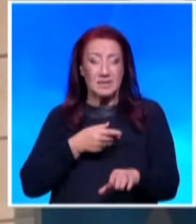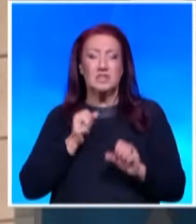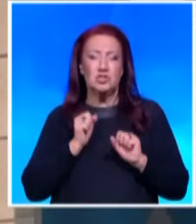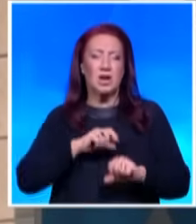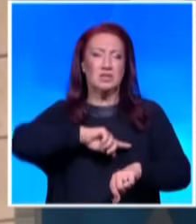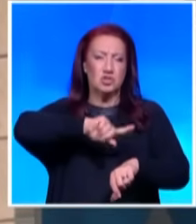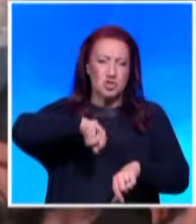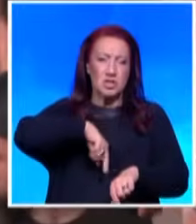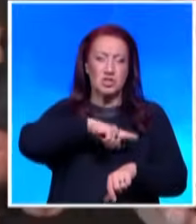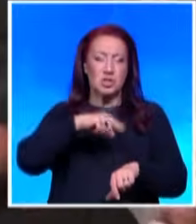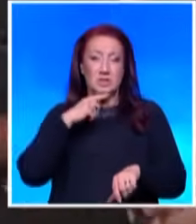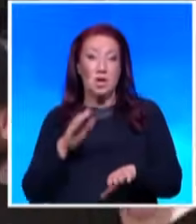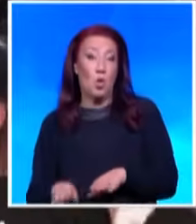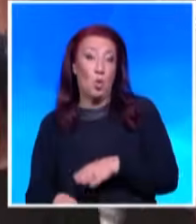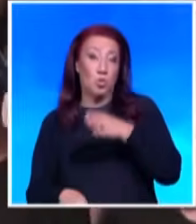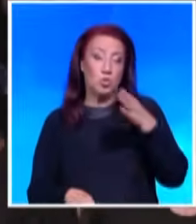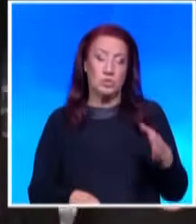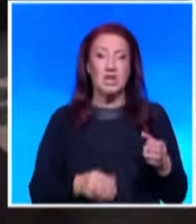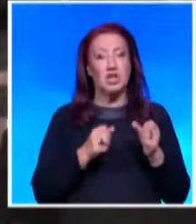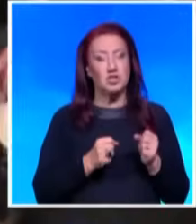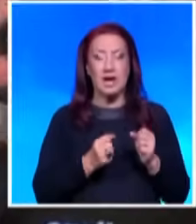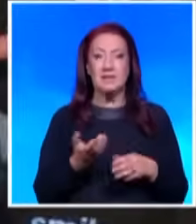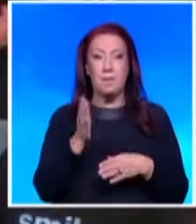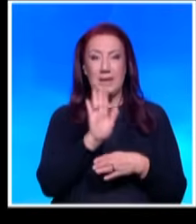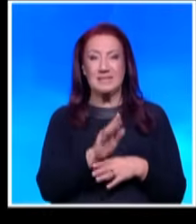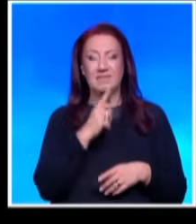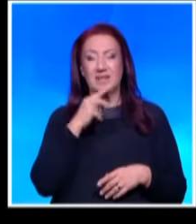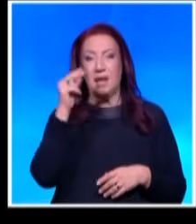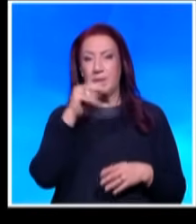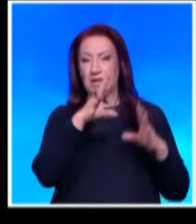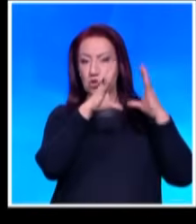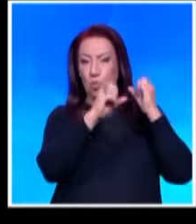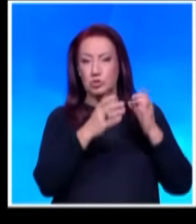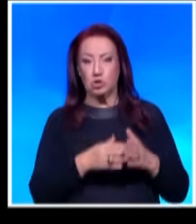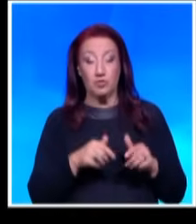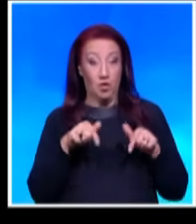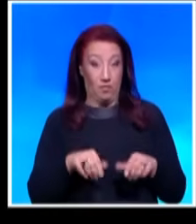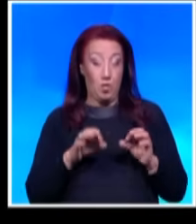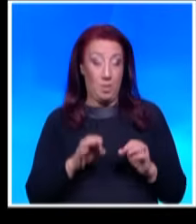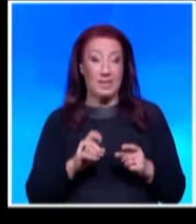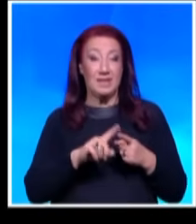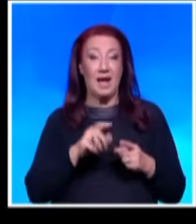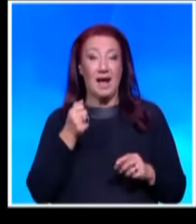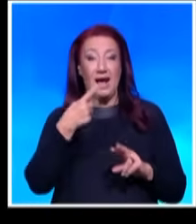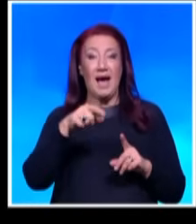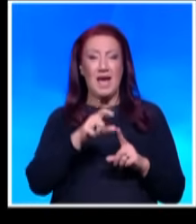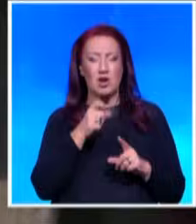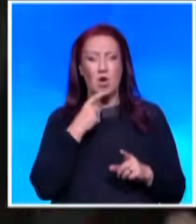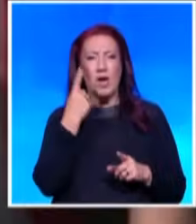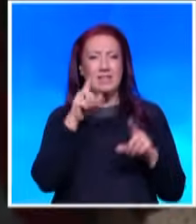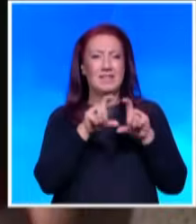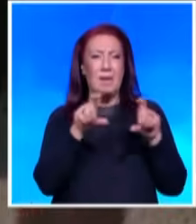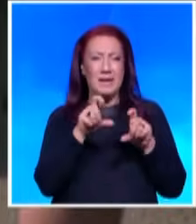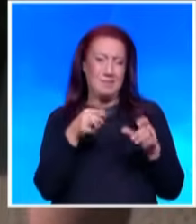другата страна вече ги очакват представители на българското посолство в Кайро. Сега сме в Кайро, в един апартамент близо до българското